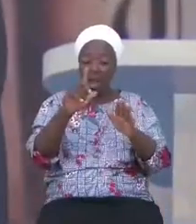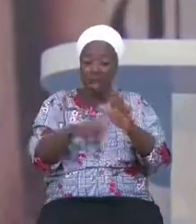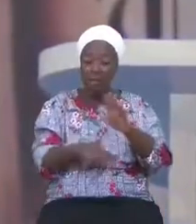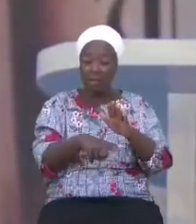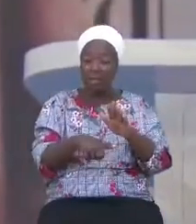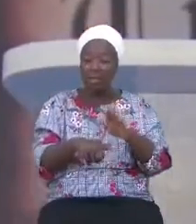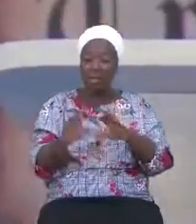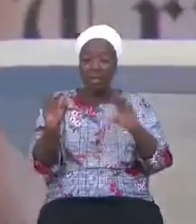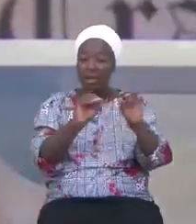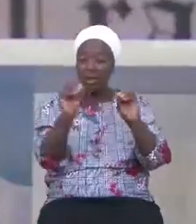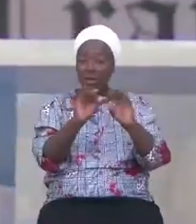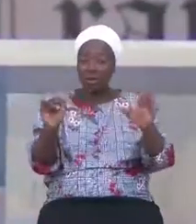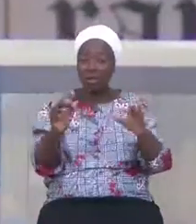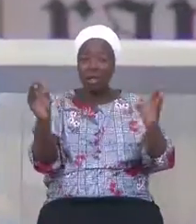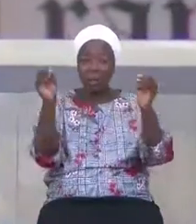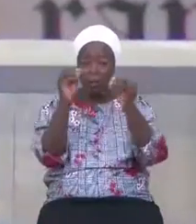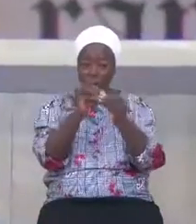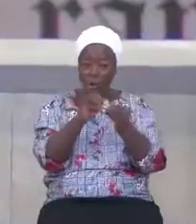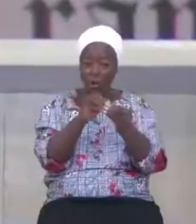moins, rien de plus,